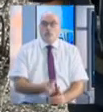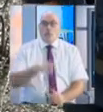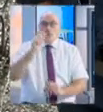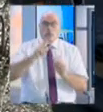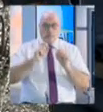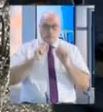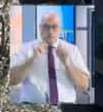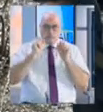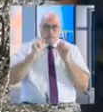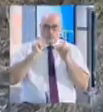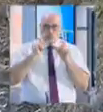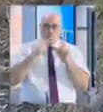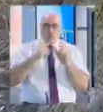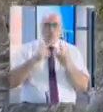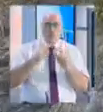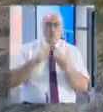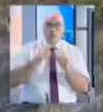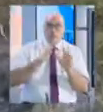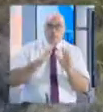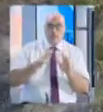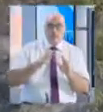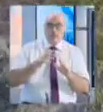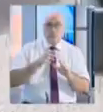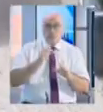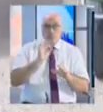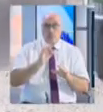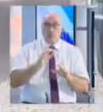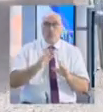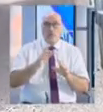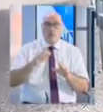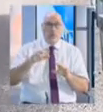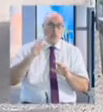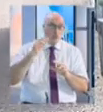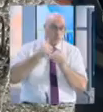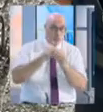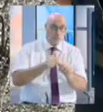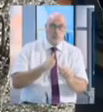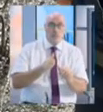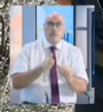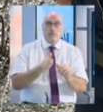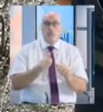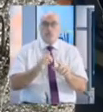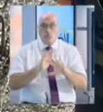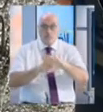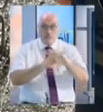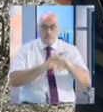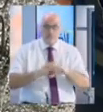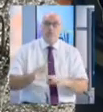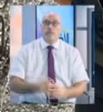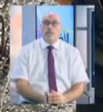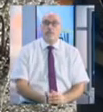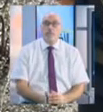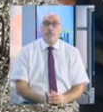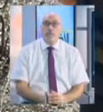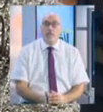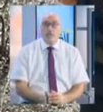المواطنين ومشاركتهم في عملية الإخماد، كذلك تم إخماد جميع الحرائق ولم يبقى